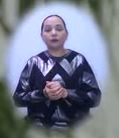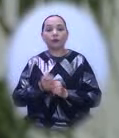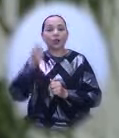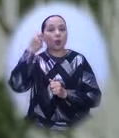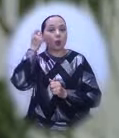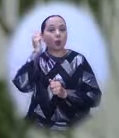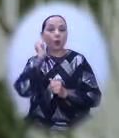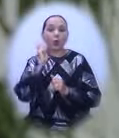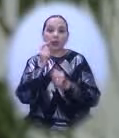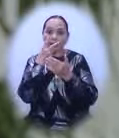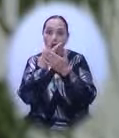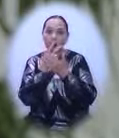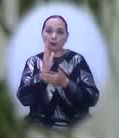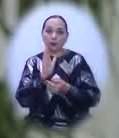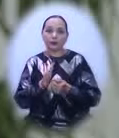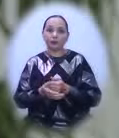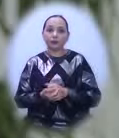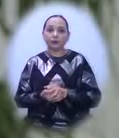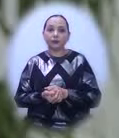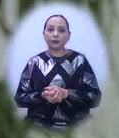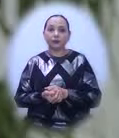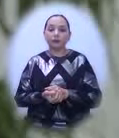Quloqqa xavfsizligi uchun